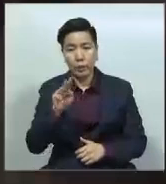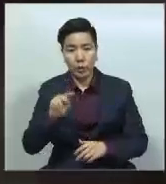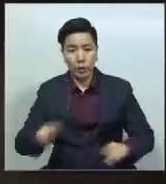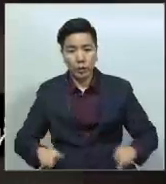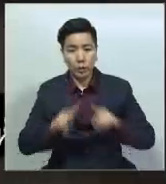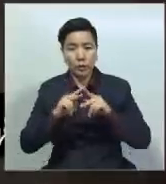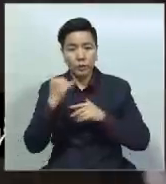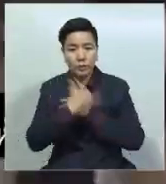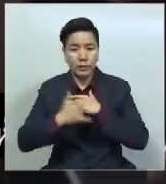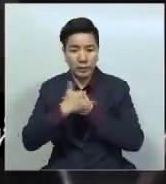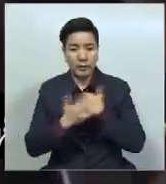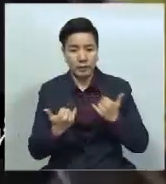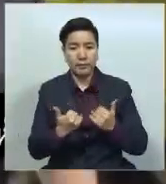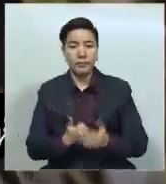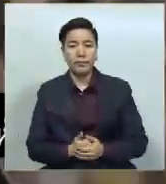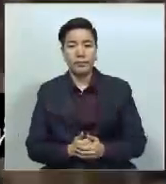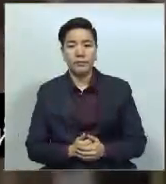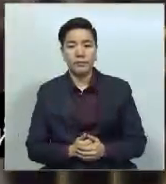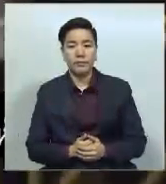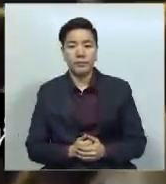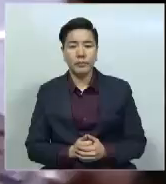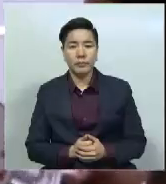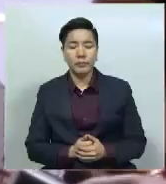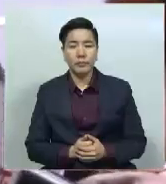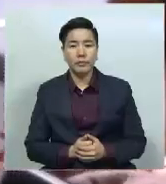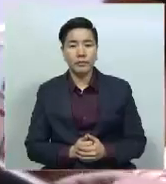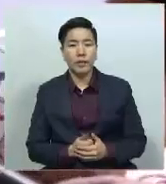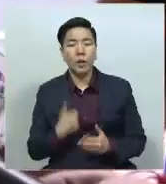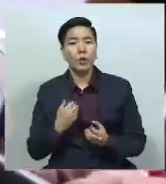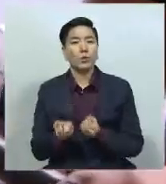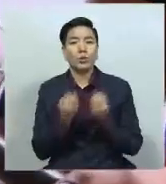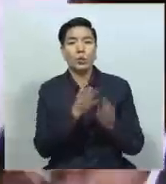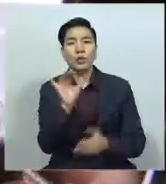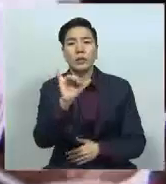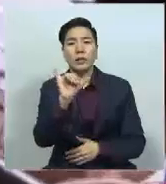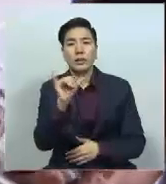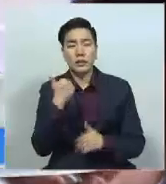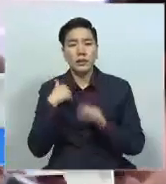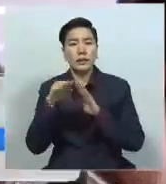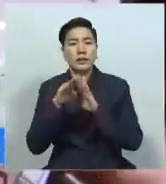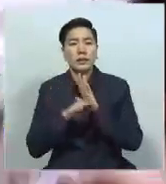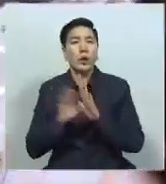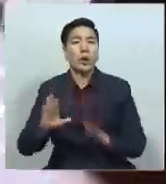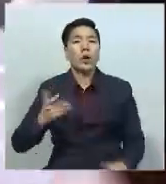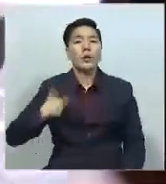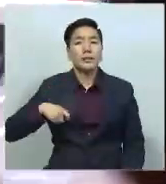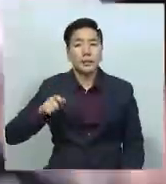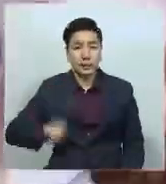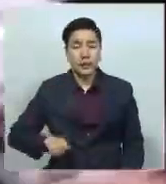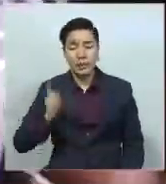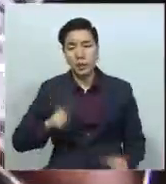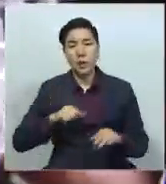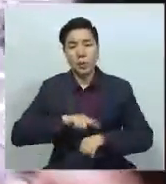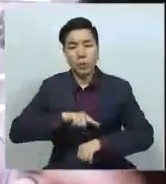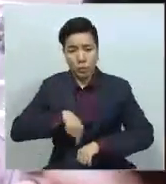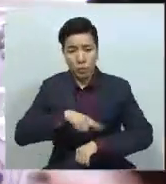ตรีว่าการกระทรวงการต่างประเทศค่ะ อ๋อเรายังไม่ส่งหรอกเพราะว่ามันเข้ากระบวนการศาลนะมันก็ต้องใช้เว